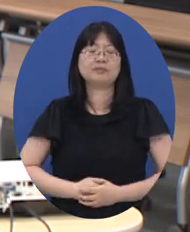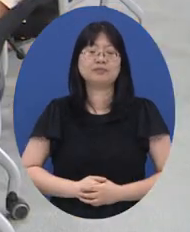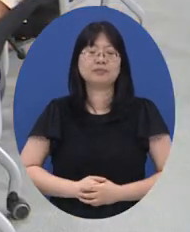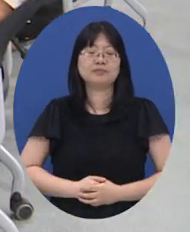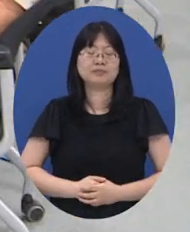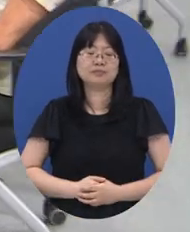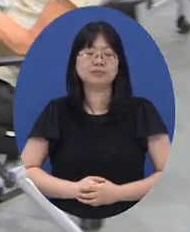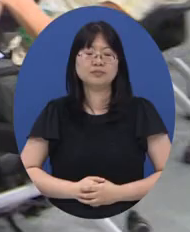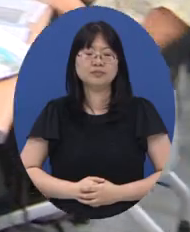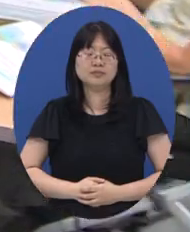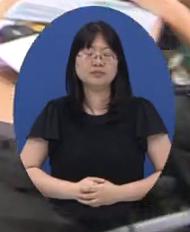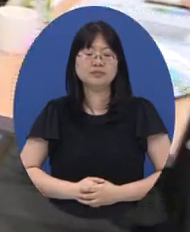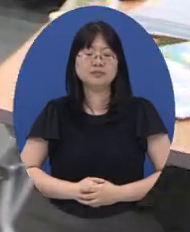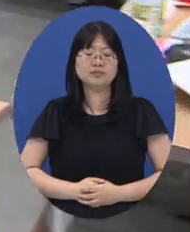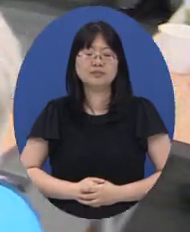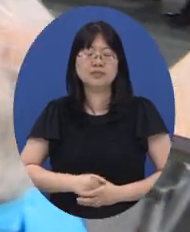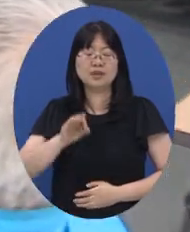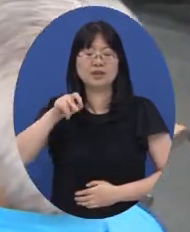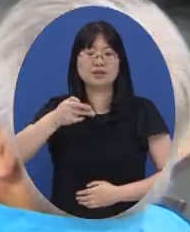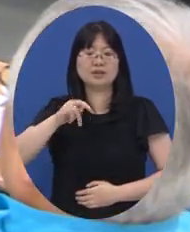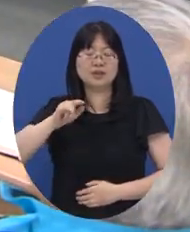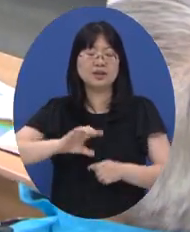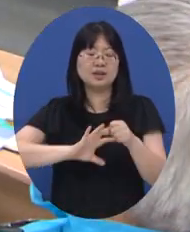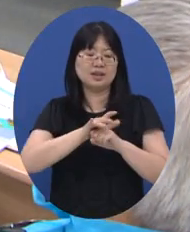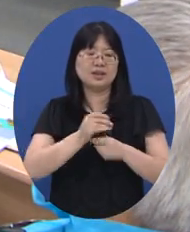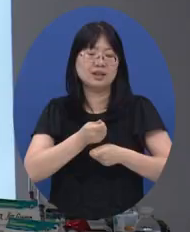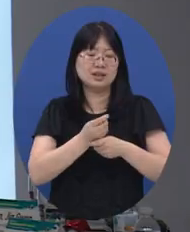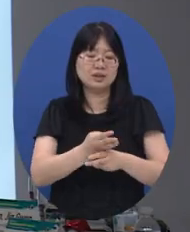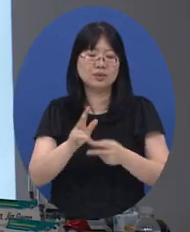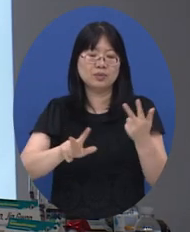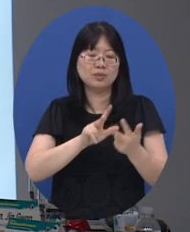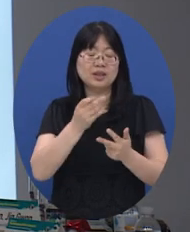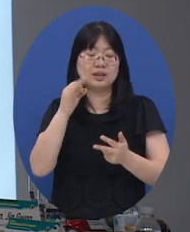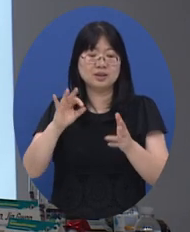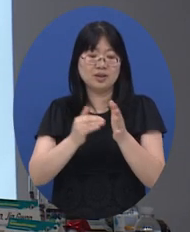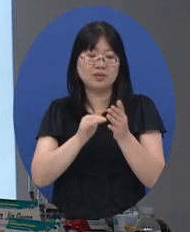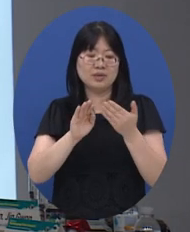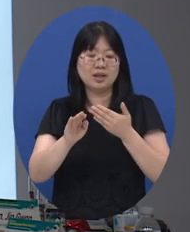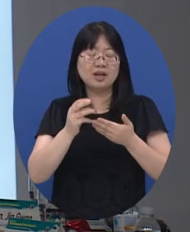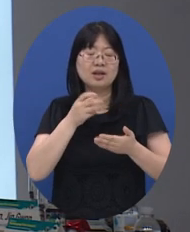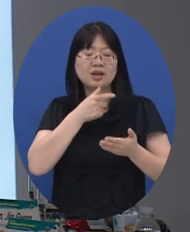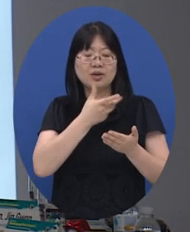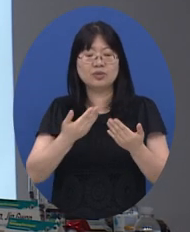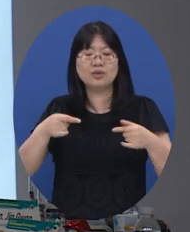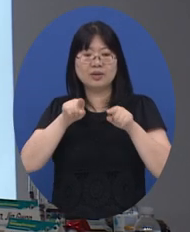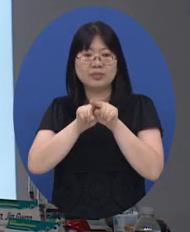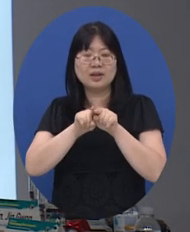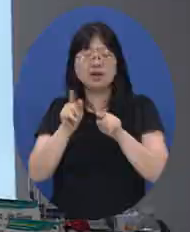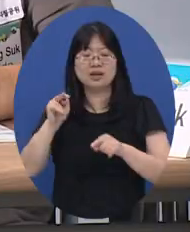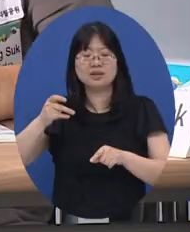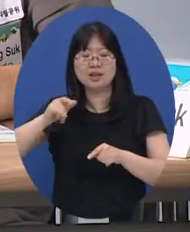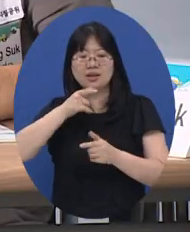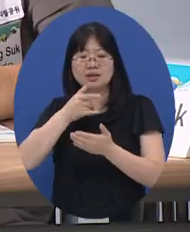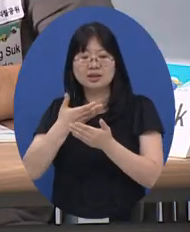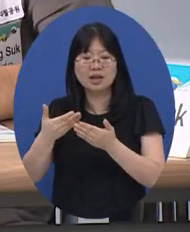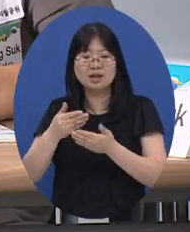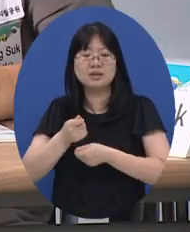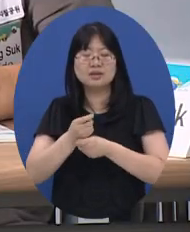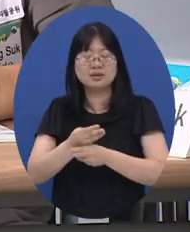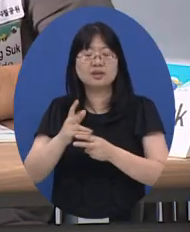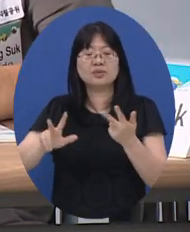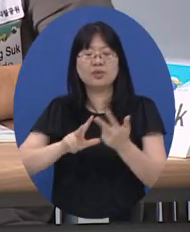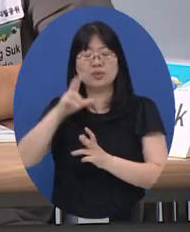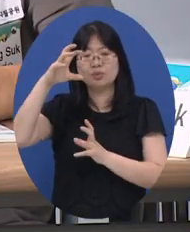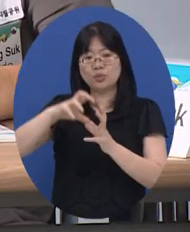나가겠습니다. 한탄강이 유네스코 세계지질공원으로 인증된 후 경기도는 강원도와 함께 한탄강 세계지질공원을